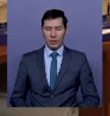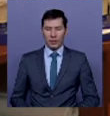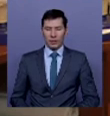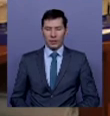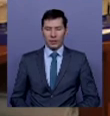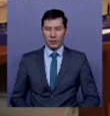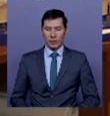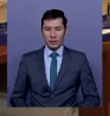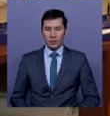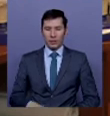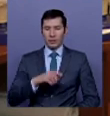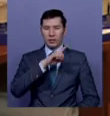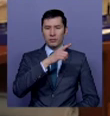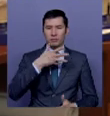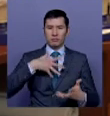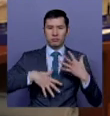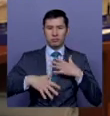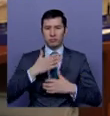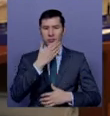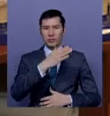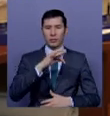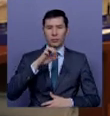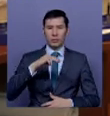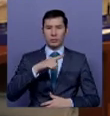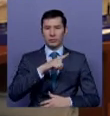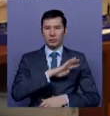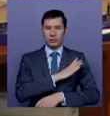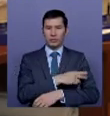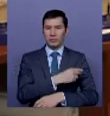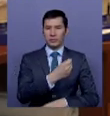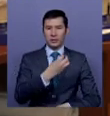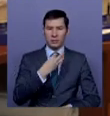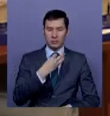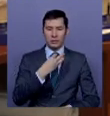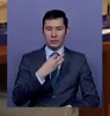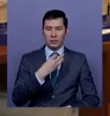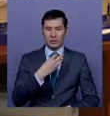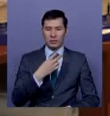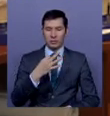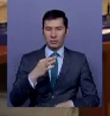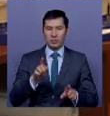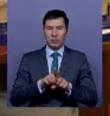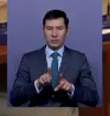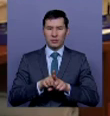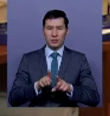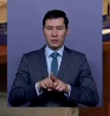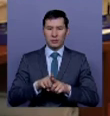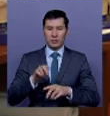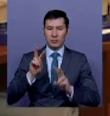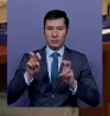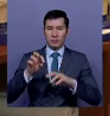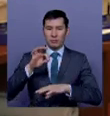кішкене мықтылау алла тағала солай жаратқан шығар оның дегенмен де ауру